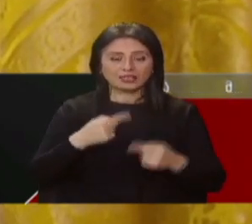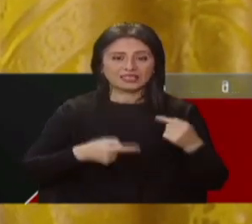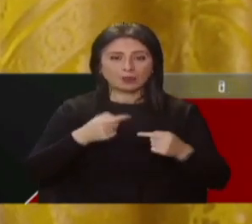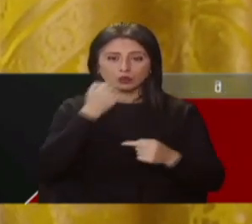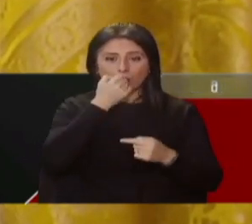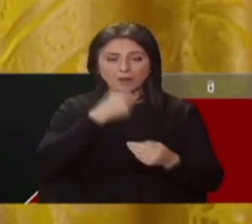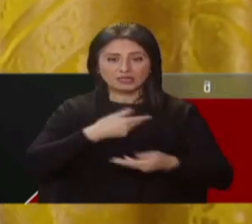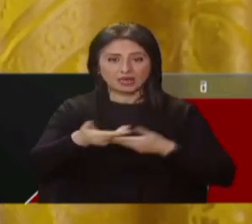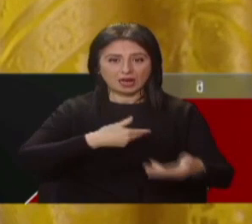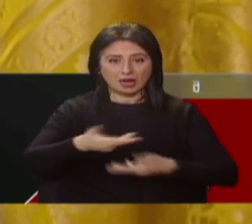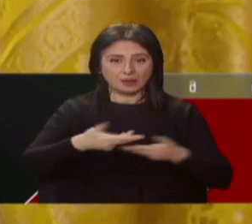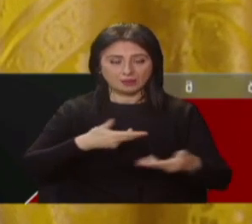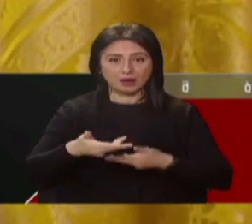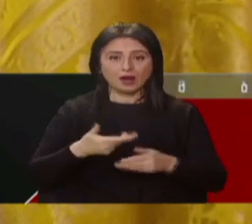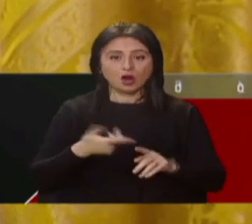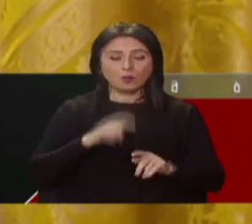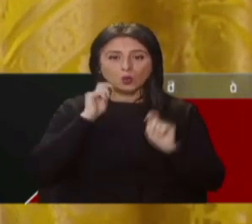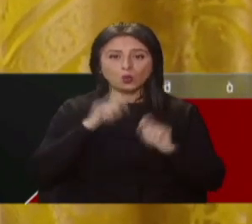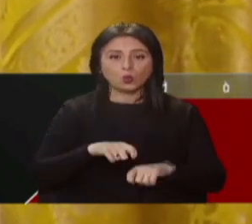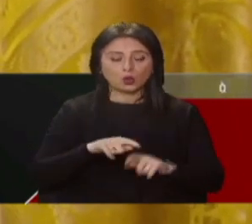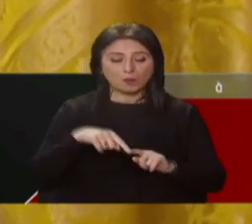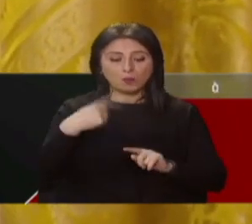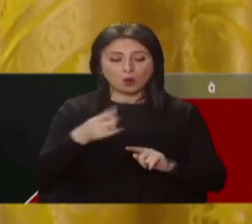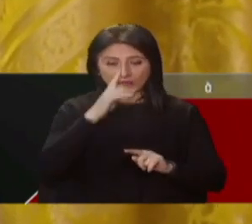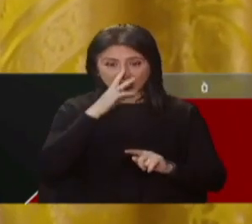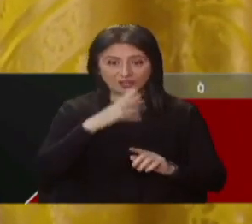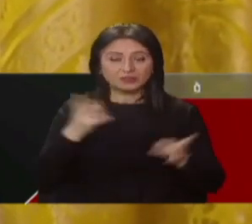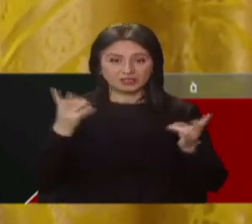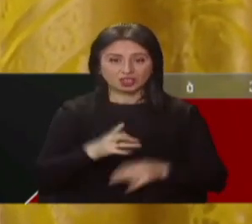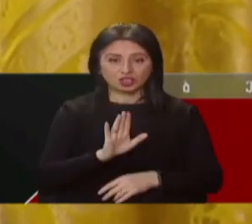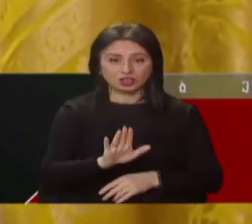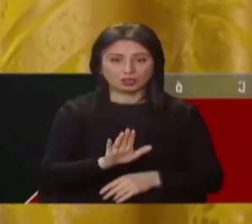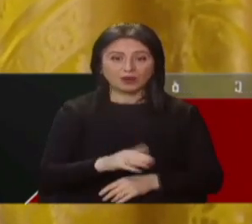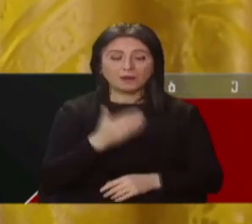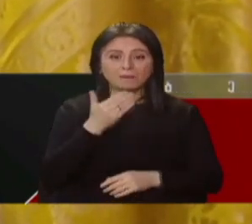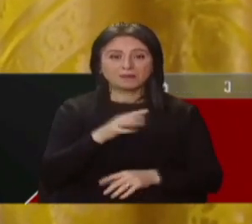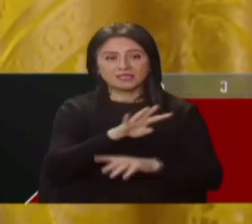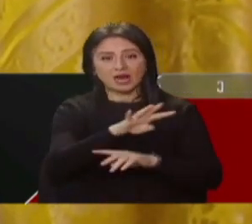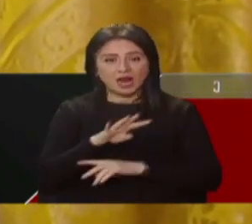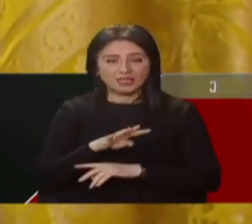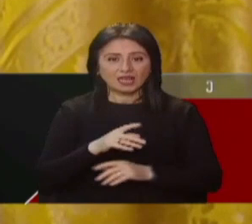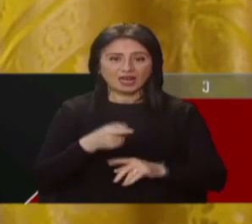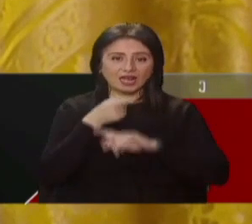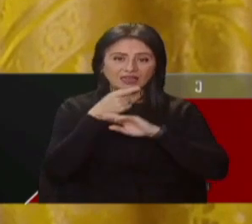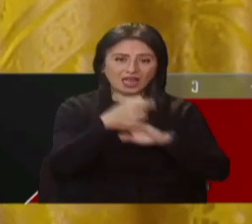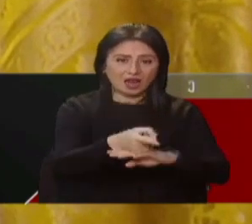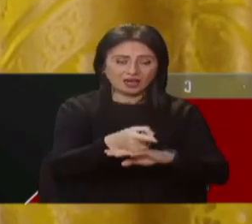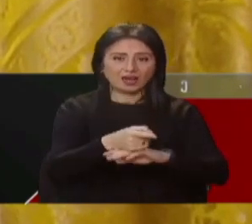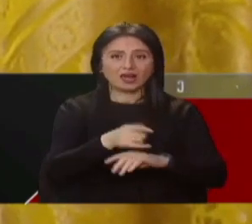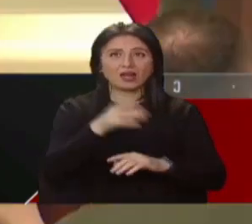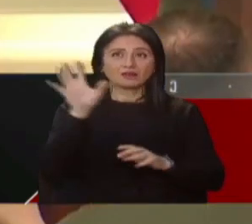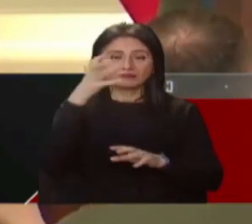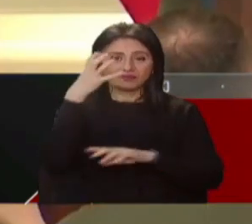მასალების მიწოდებისთვის, რომელიც უკრაინას მომდევნო თვეებში დასჭირდება, მისი არტილერიისა და ტანკებისთვის და